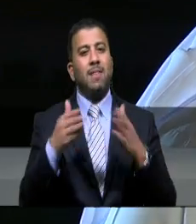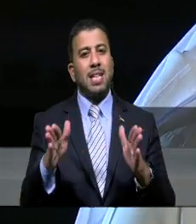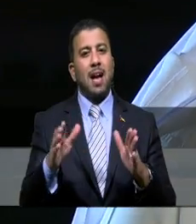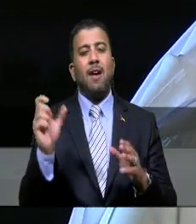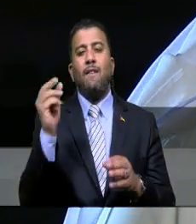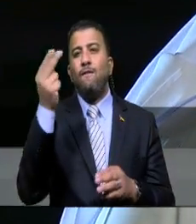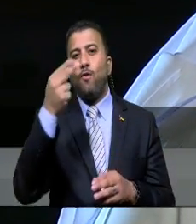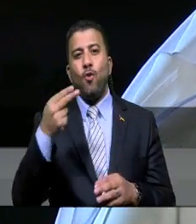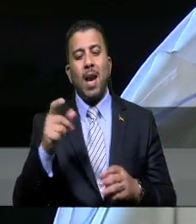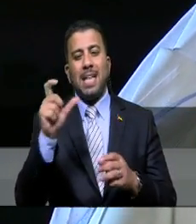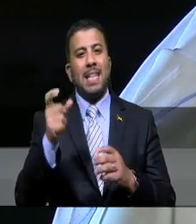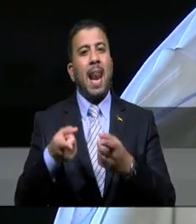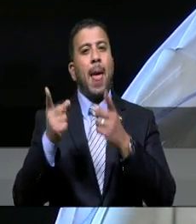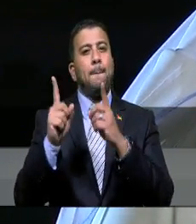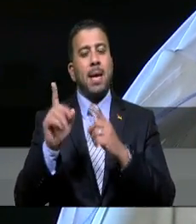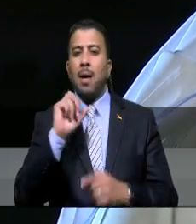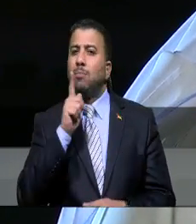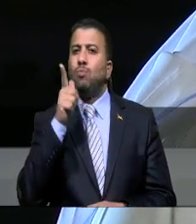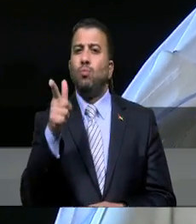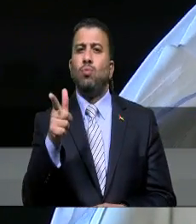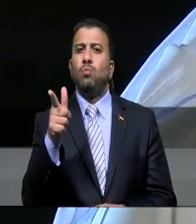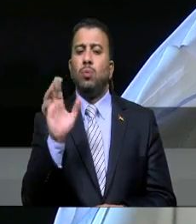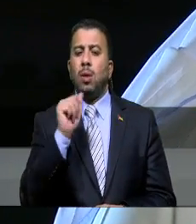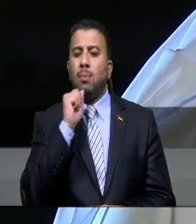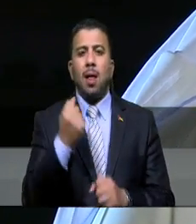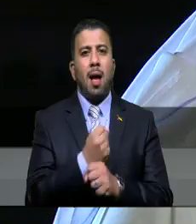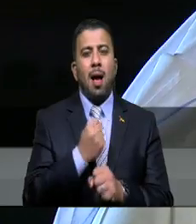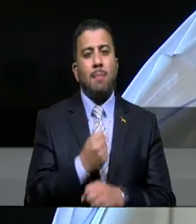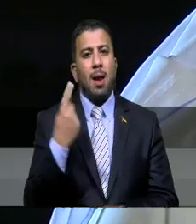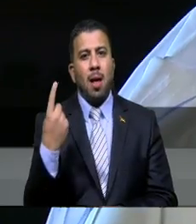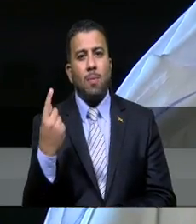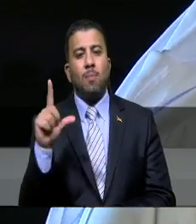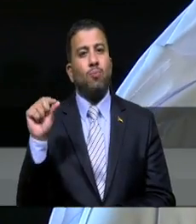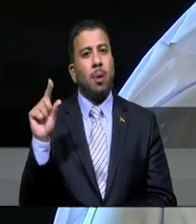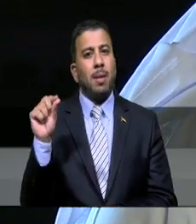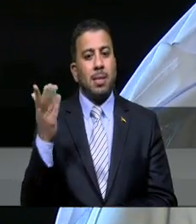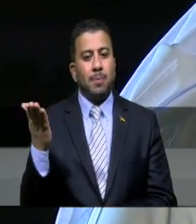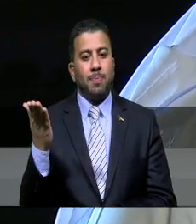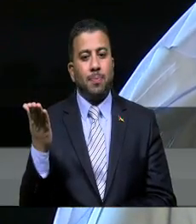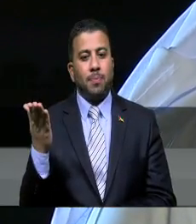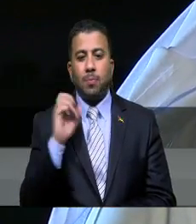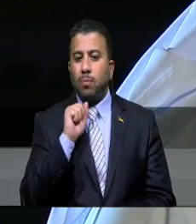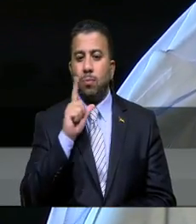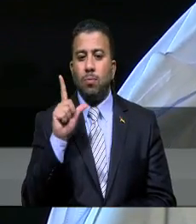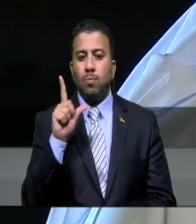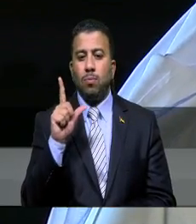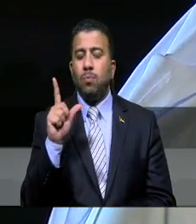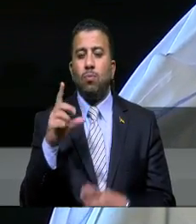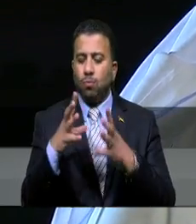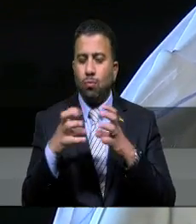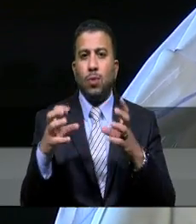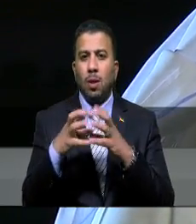الفنون الإسلامية نرى عملين. العمل الأول يعني كان متميز ب يعني